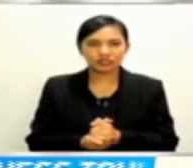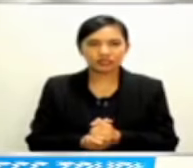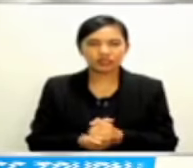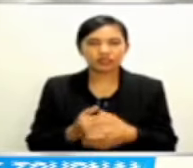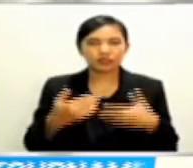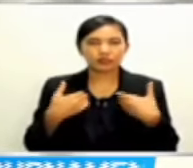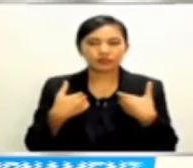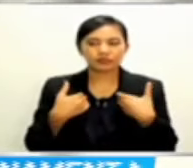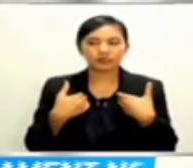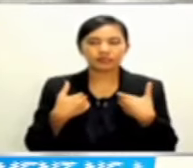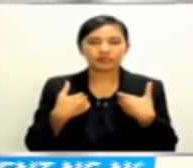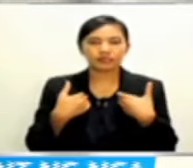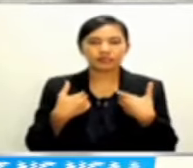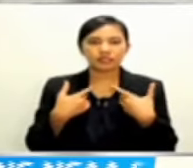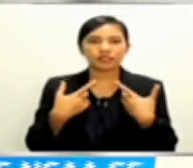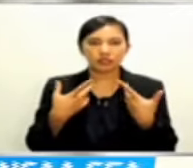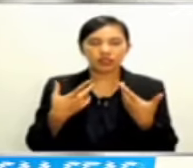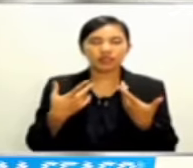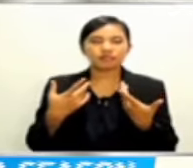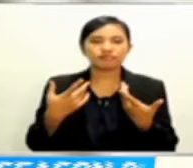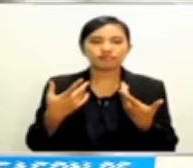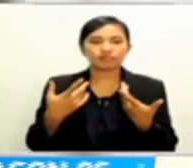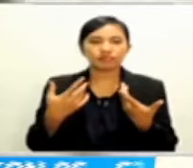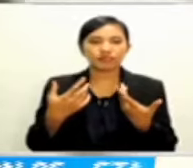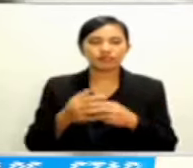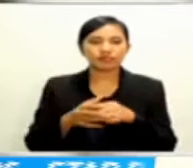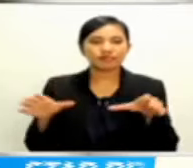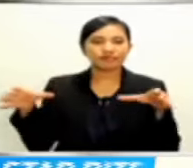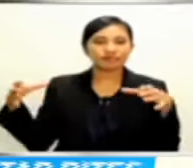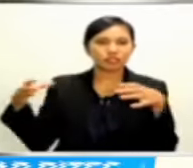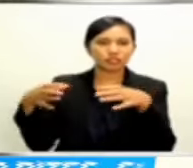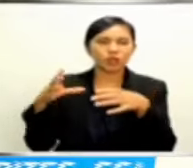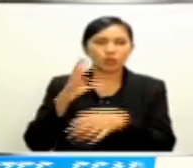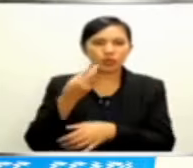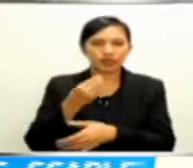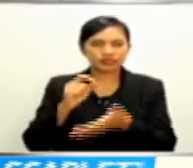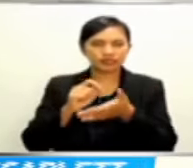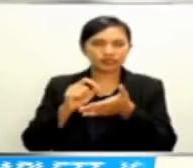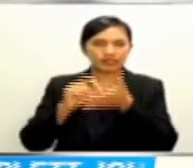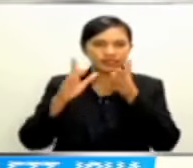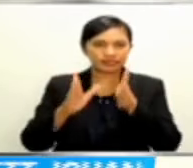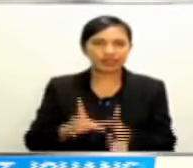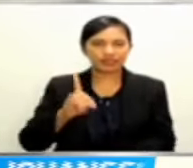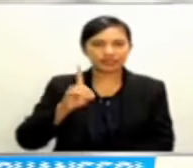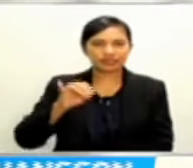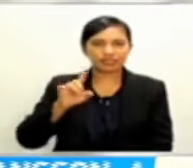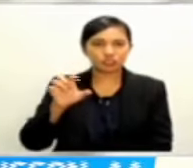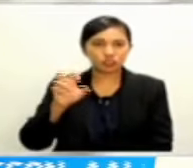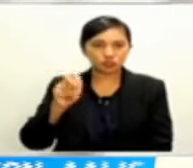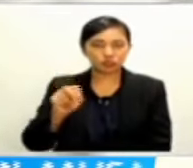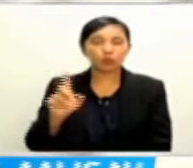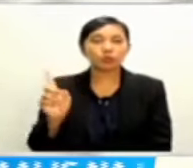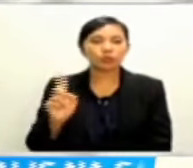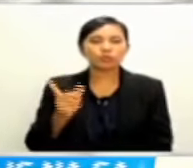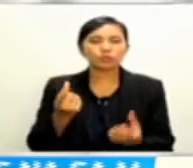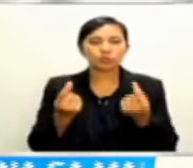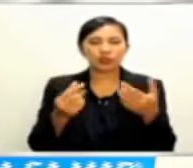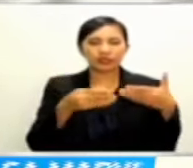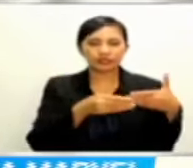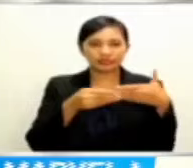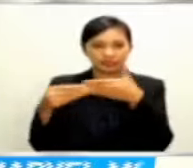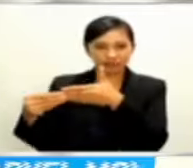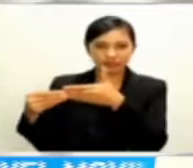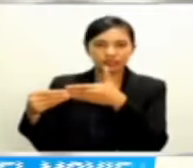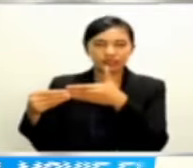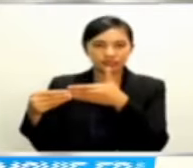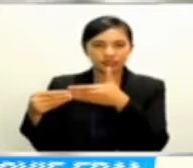implementer ng national task force against covid-19 na si secretary Vince Dion para pangunahan yung ceremonial vaccination sa